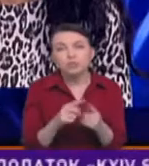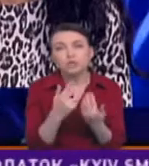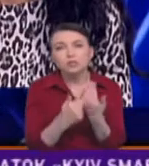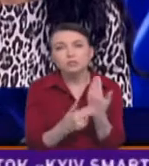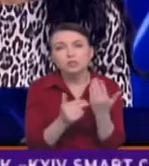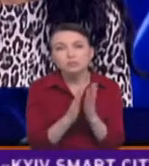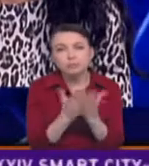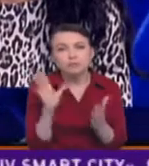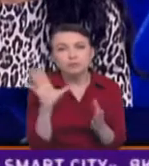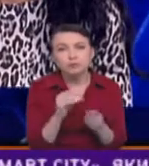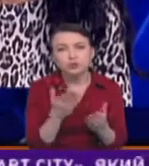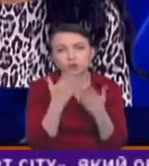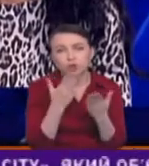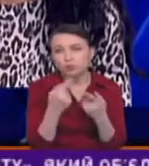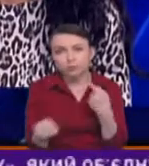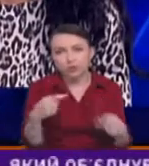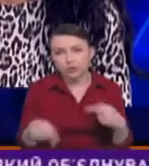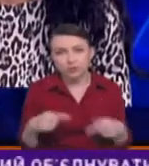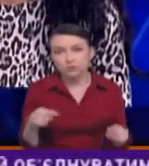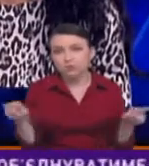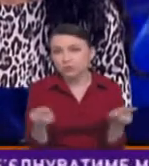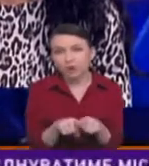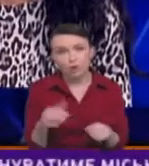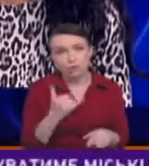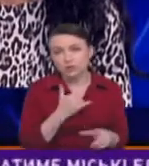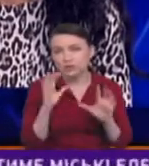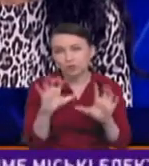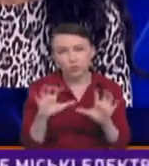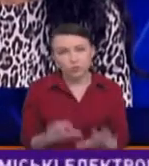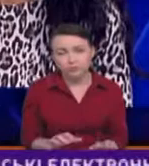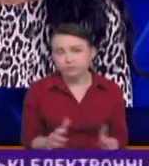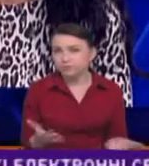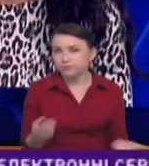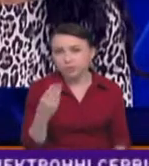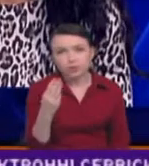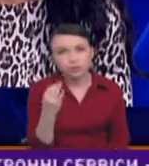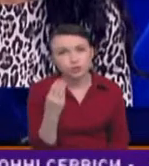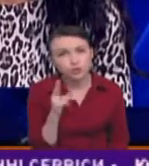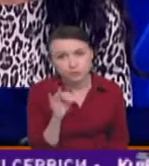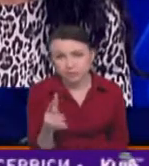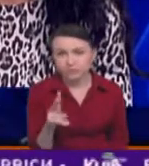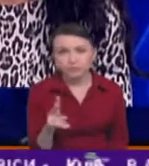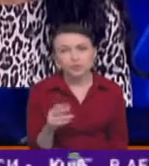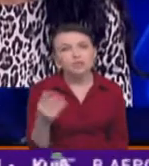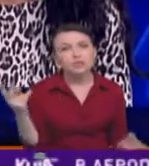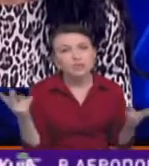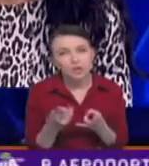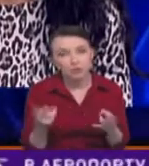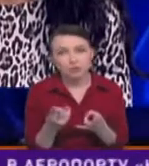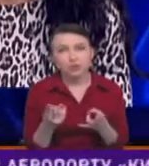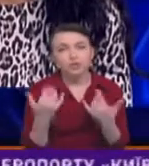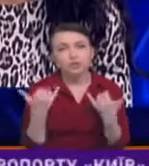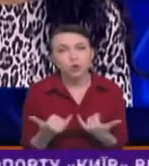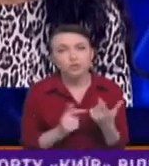всі читають попи по-разному. Так і нас закони. Пане Шишкін, ви треба, що треба